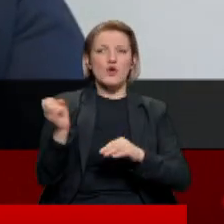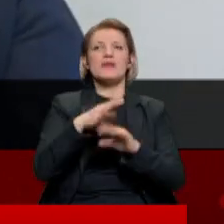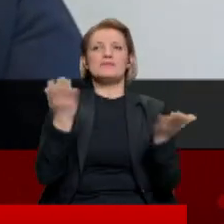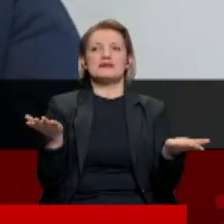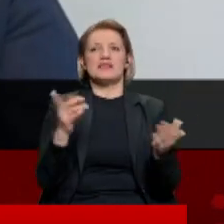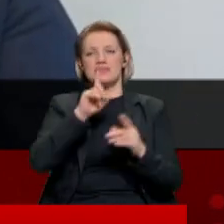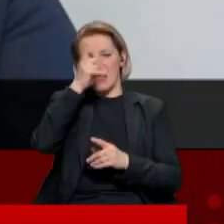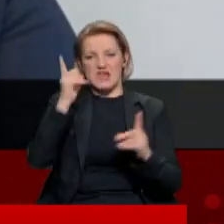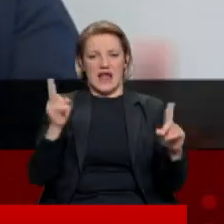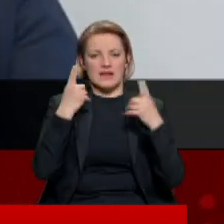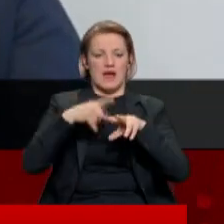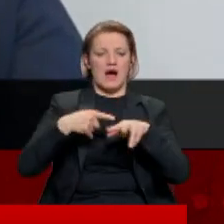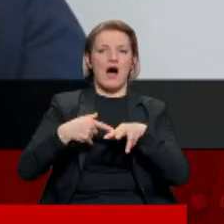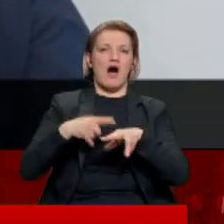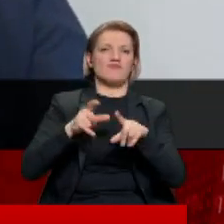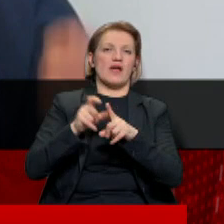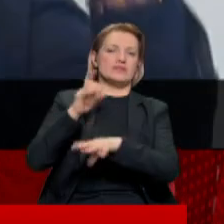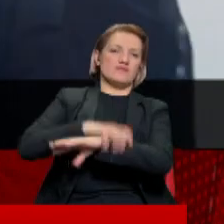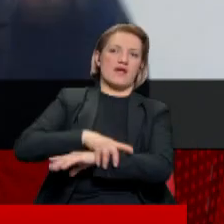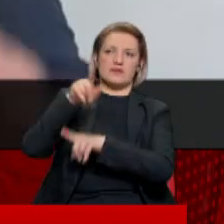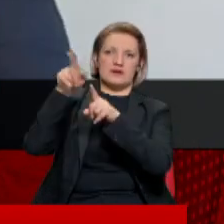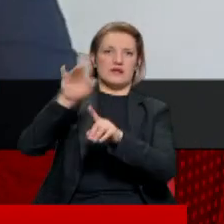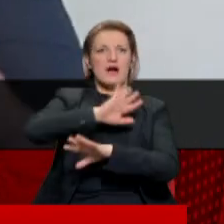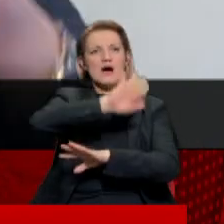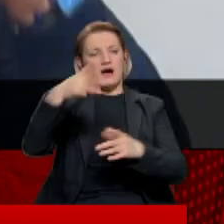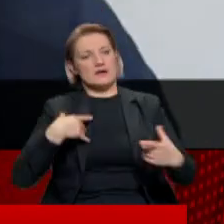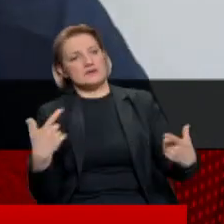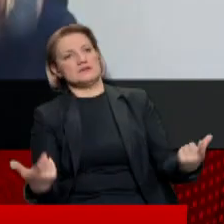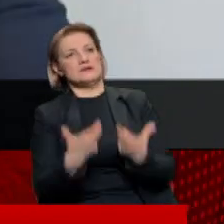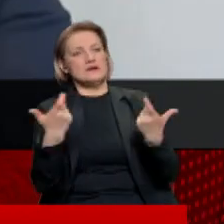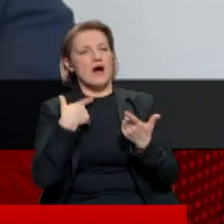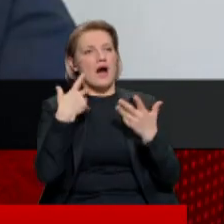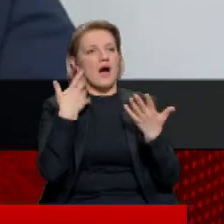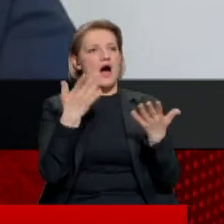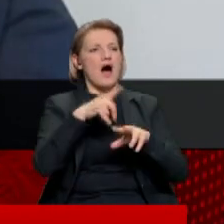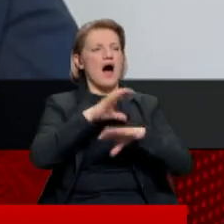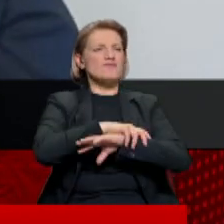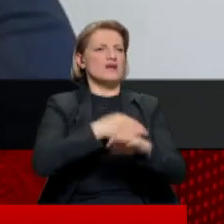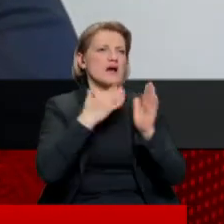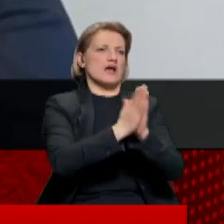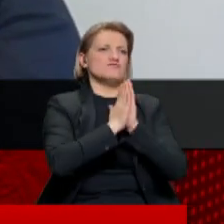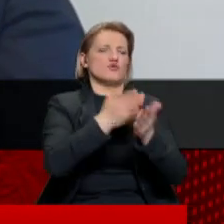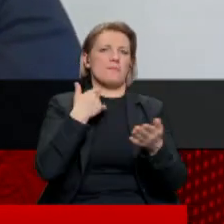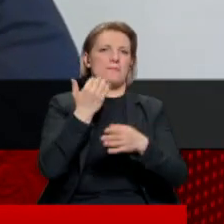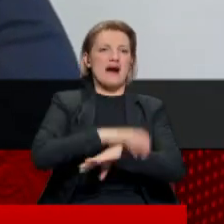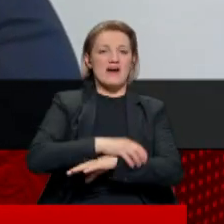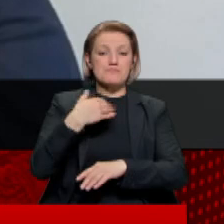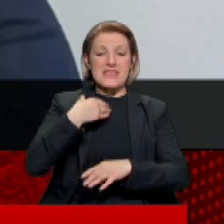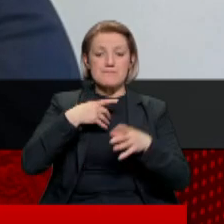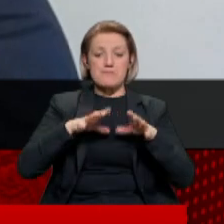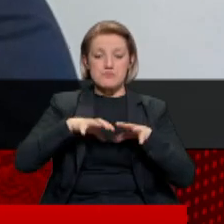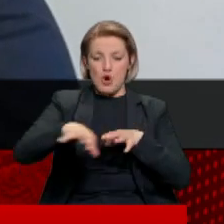Tek yetkili AFAD dediler. Tek yetkili. Hepimiz döndük AFAD'a. Hepimiz AFAD'a yalvarıyoruz. AFAD'ın benim